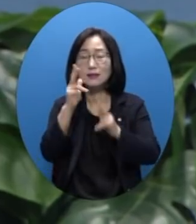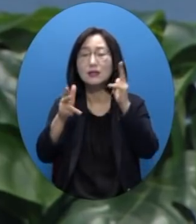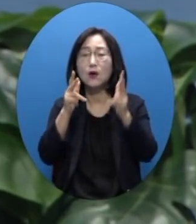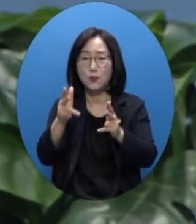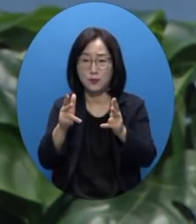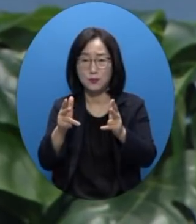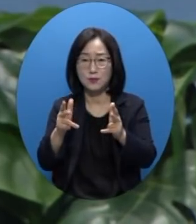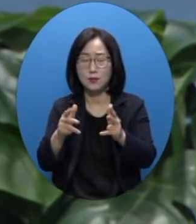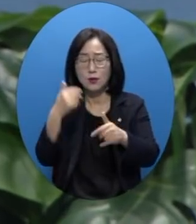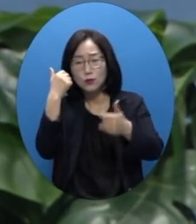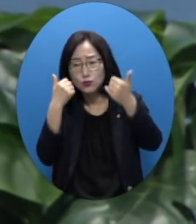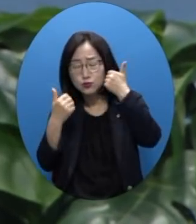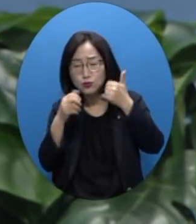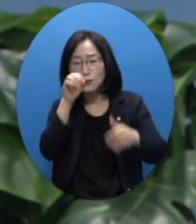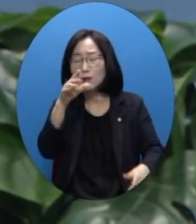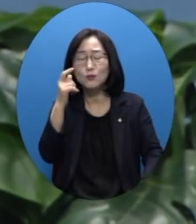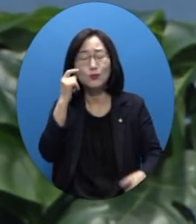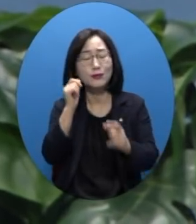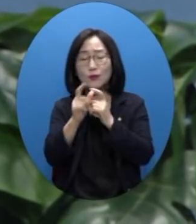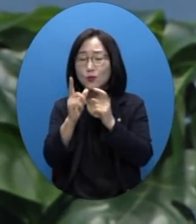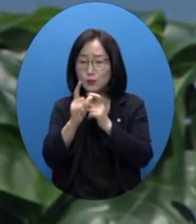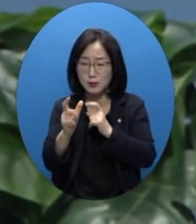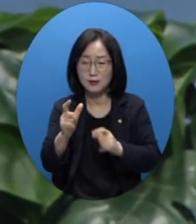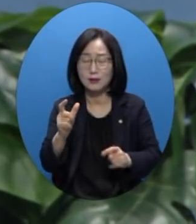문제, 누구에게도 말 못할 고민을 가지고